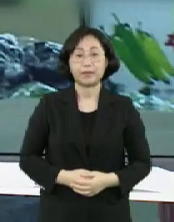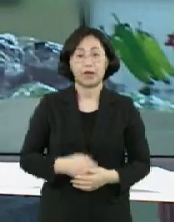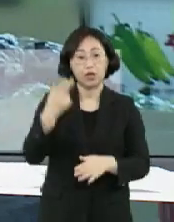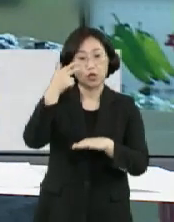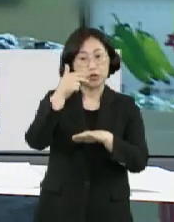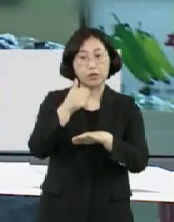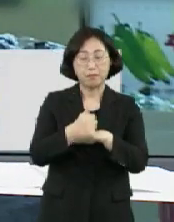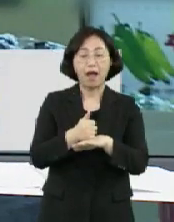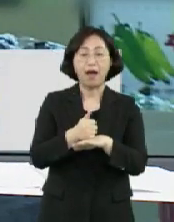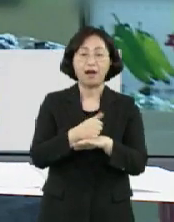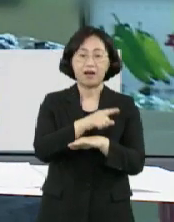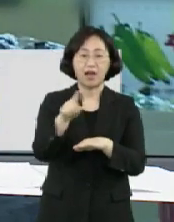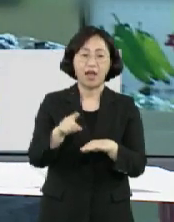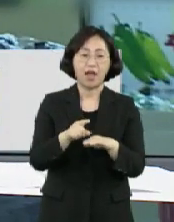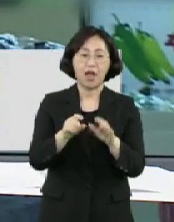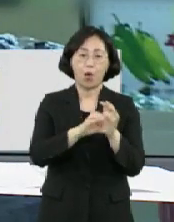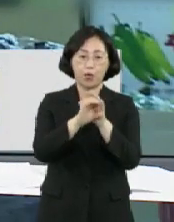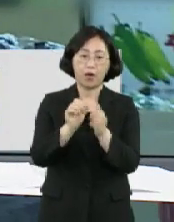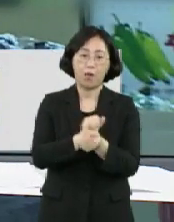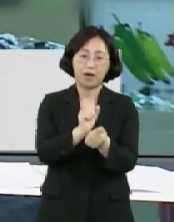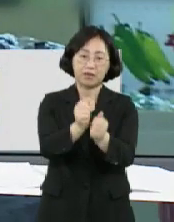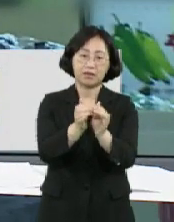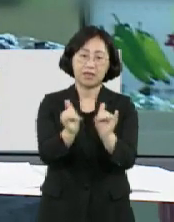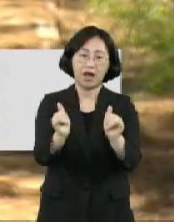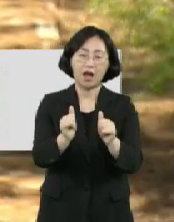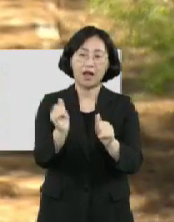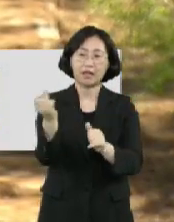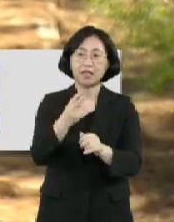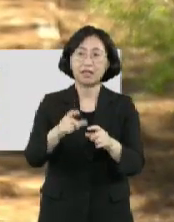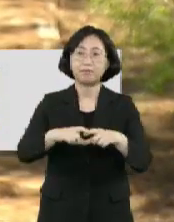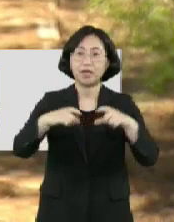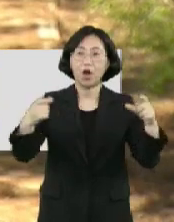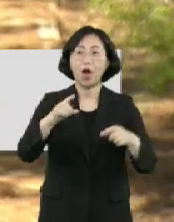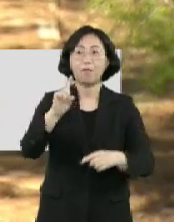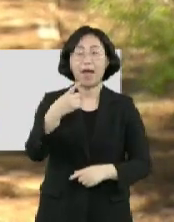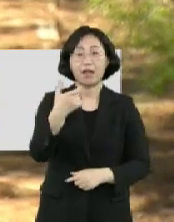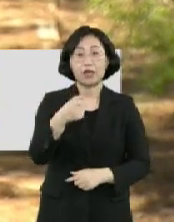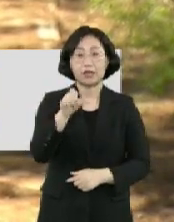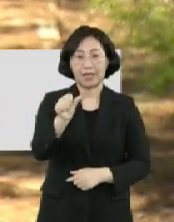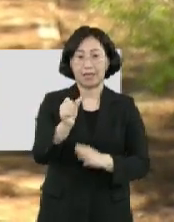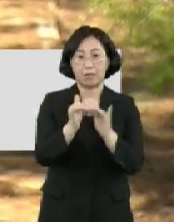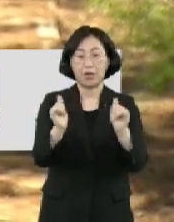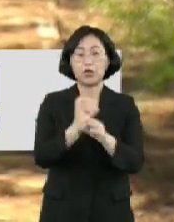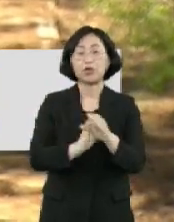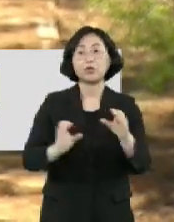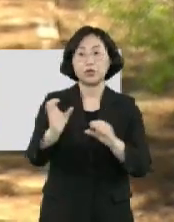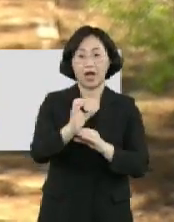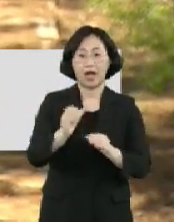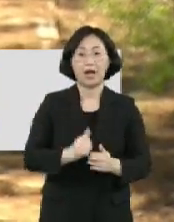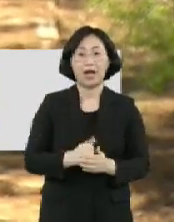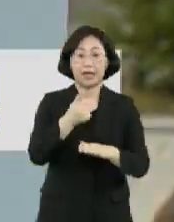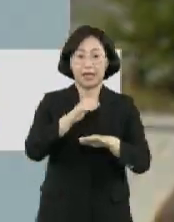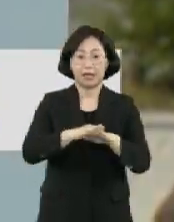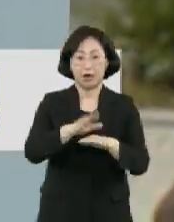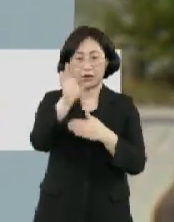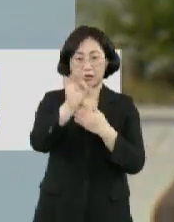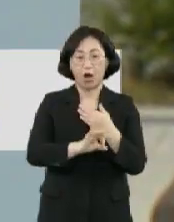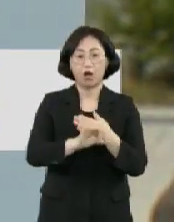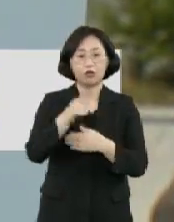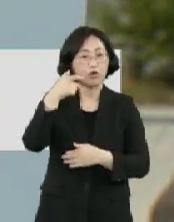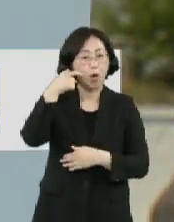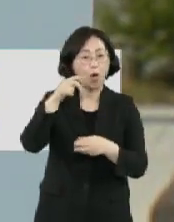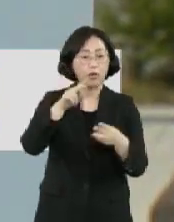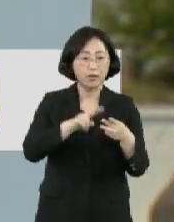주말을 기점으로 지역의 코로나 확진 자가 다시 늘어나면서 100 개 65명이 추가됐습니다 대전에서는 서구